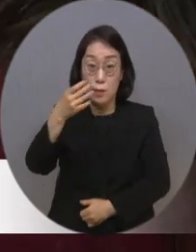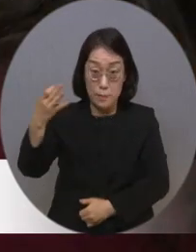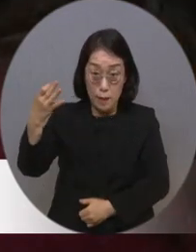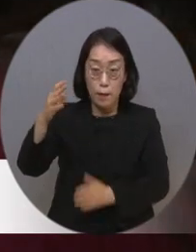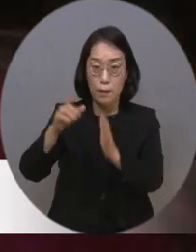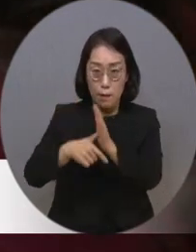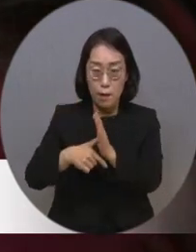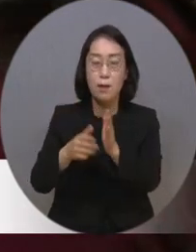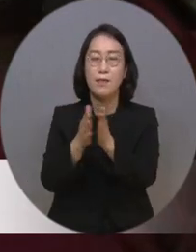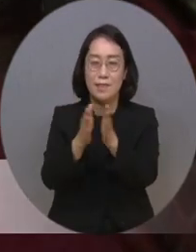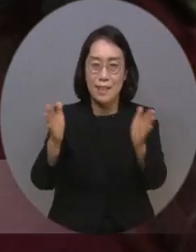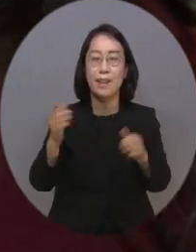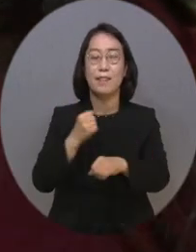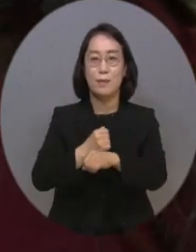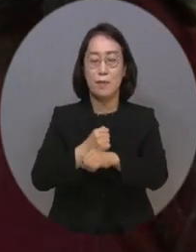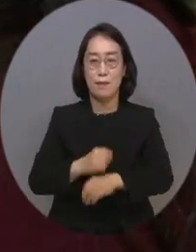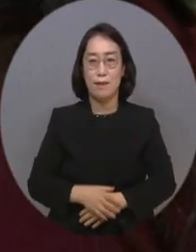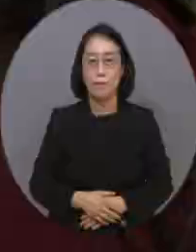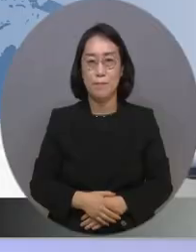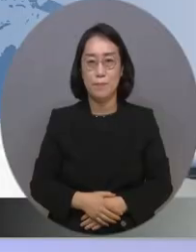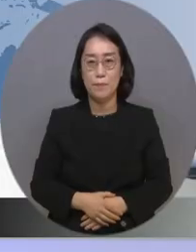낭독 제공을 시작했습니다.